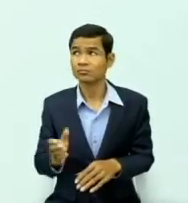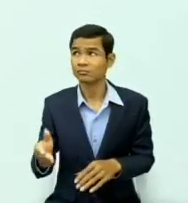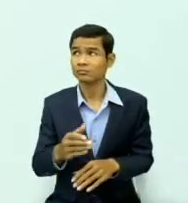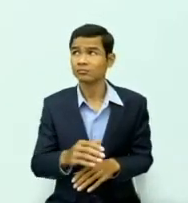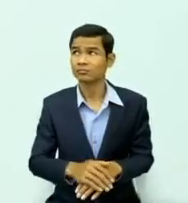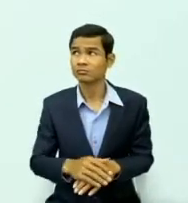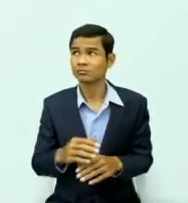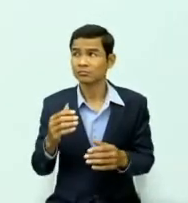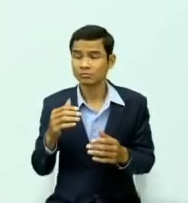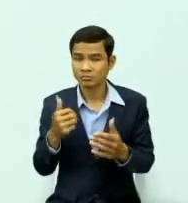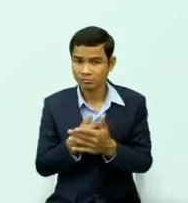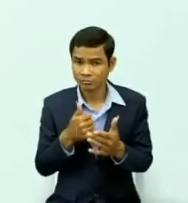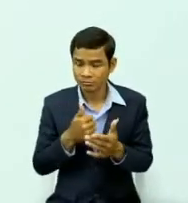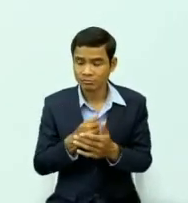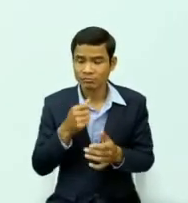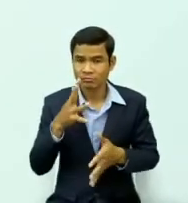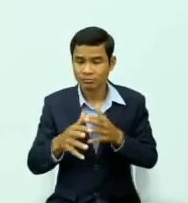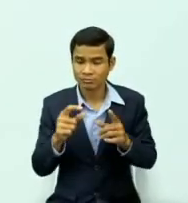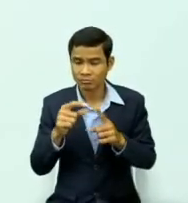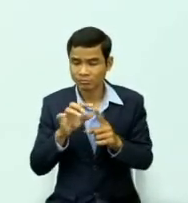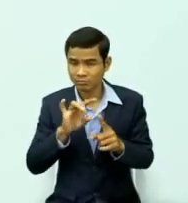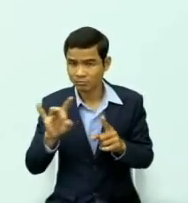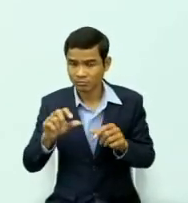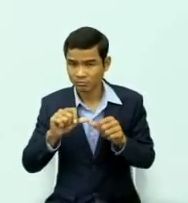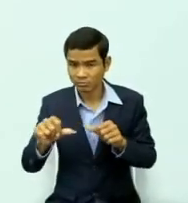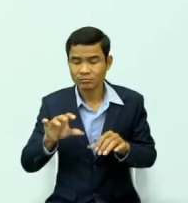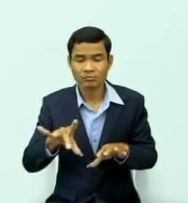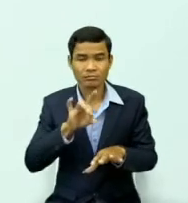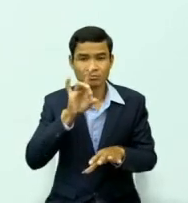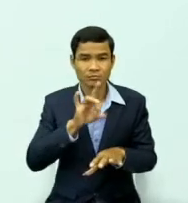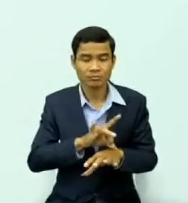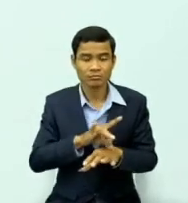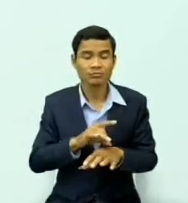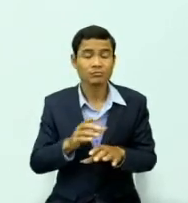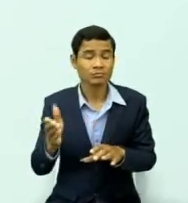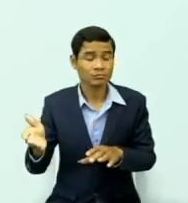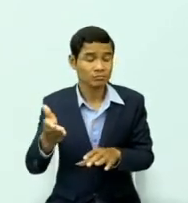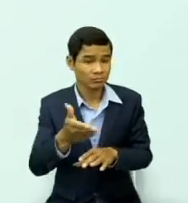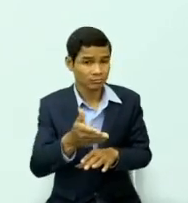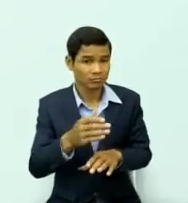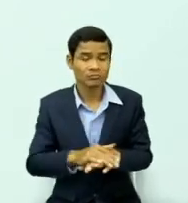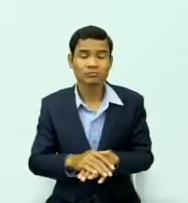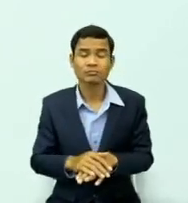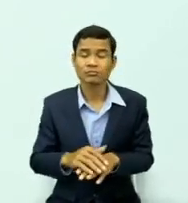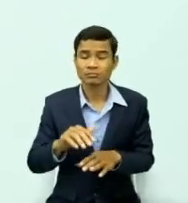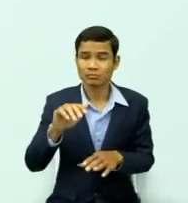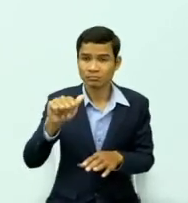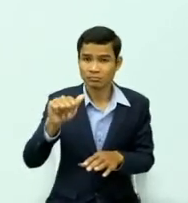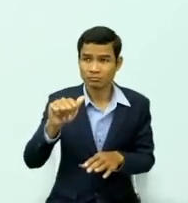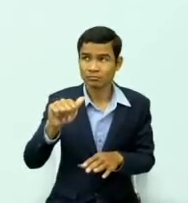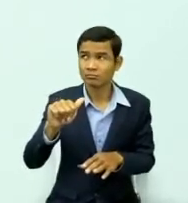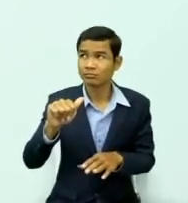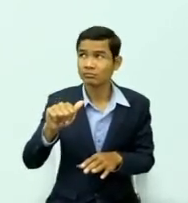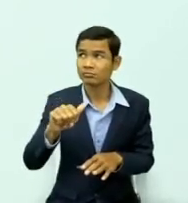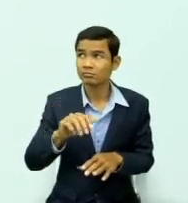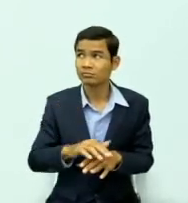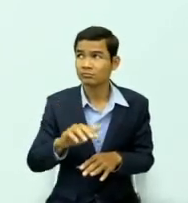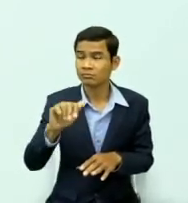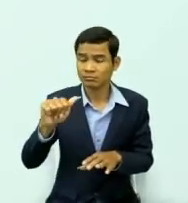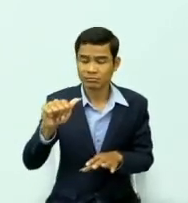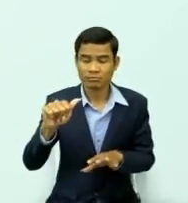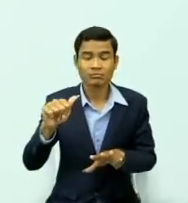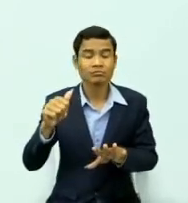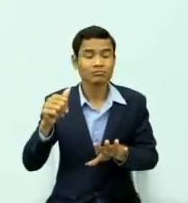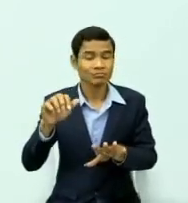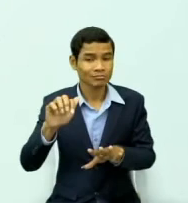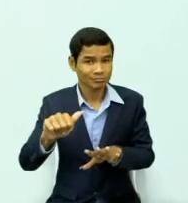phía dìm an phía mình tập tiết chà ca na nhó chụp mùi sẽ đã ấm ta dưỡng bọc